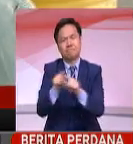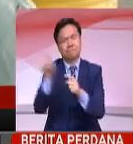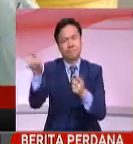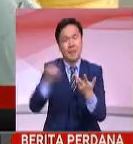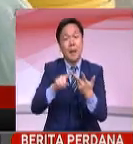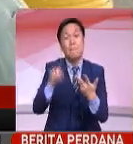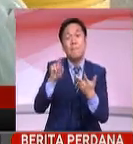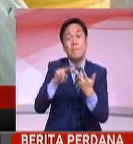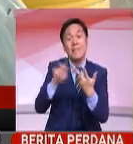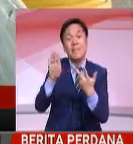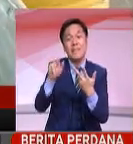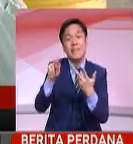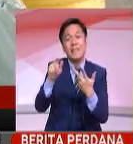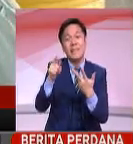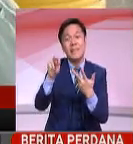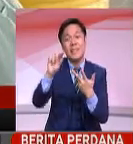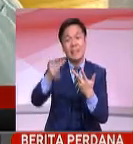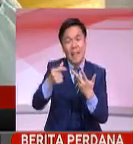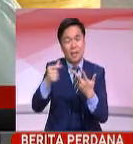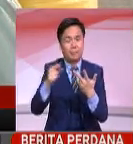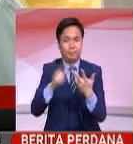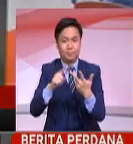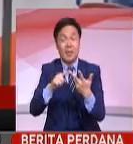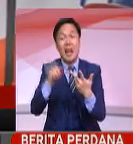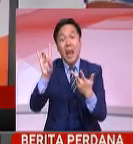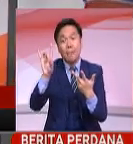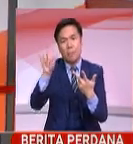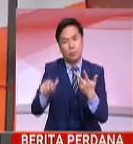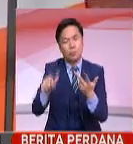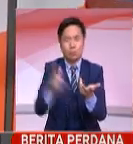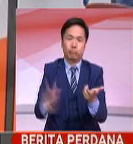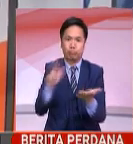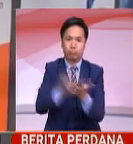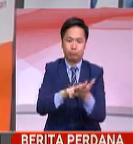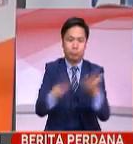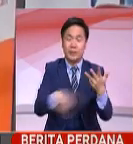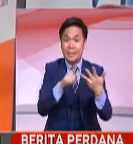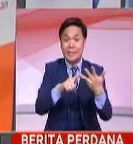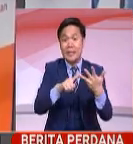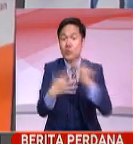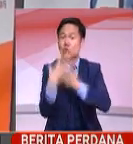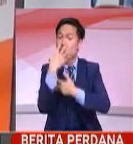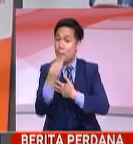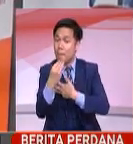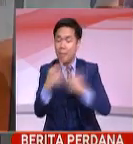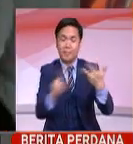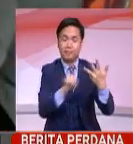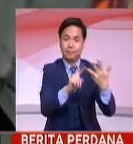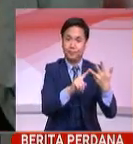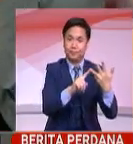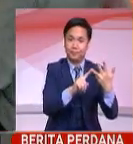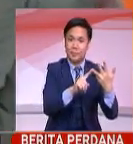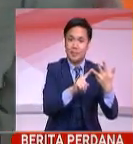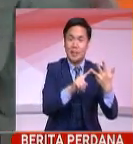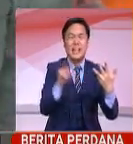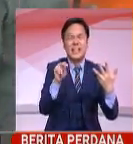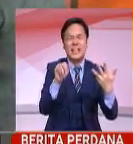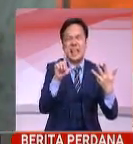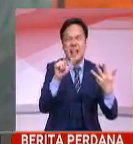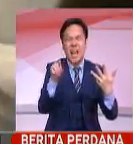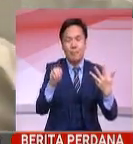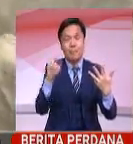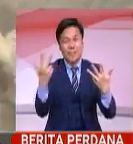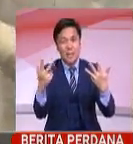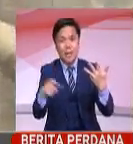Bintang Daily di daerah Maradong dengan 8 kes positif. Akhir sekali di Seremban, Negeri Sembilan pula, kluster Nilam 3